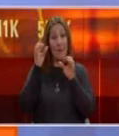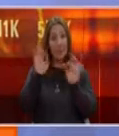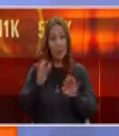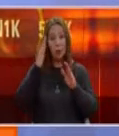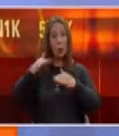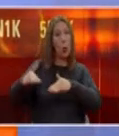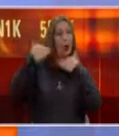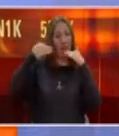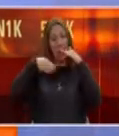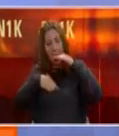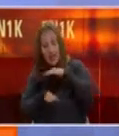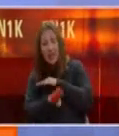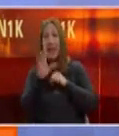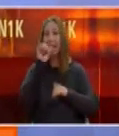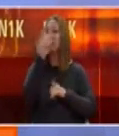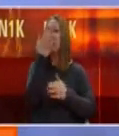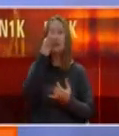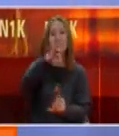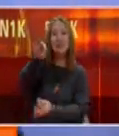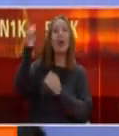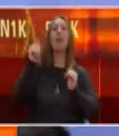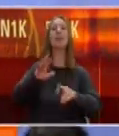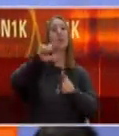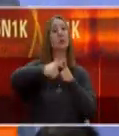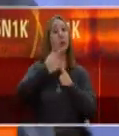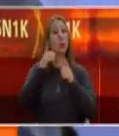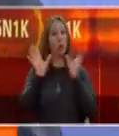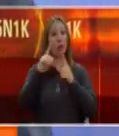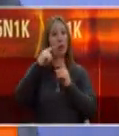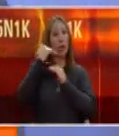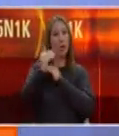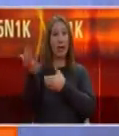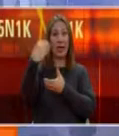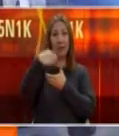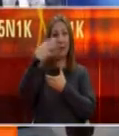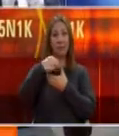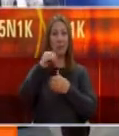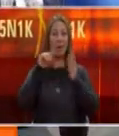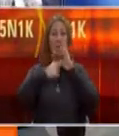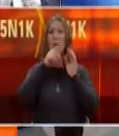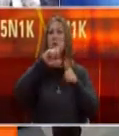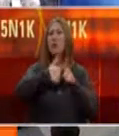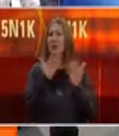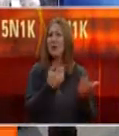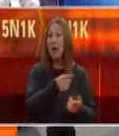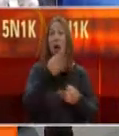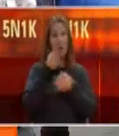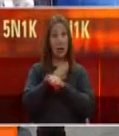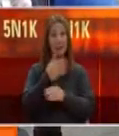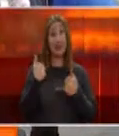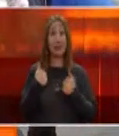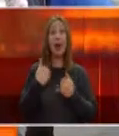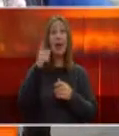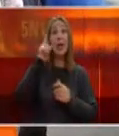altında kimse kalmasın projesiyle siz toplumsal hayata katılımları hedefliyordunuz. Neydi projeniz acaba? Aslında ilk